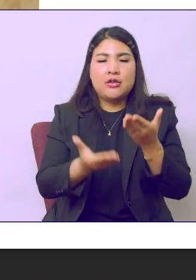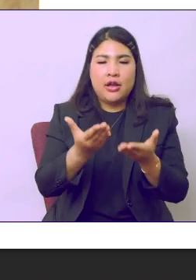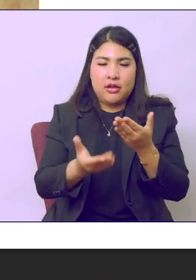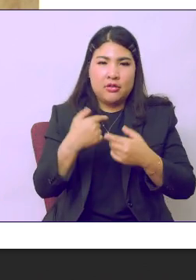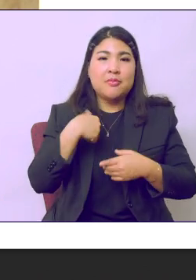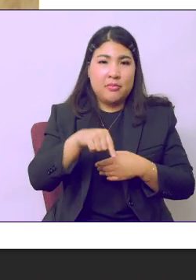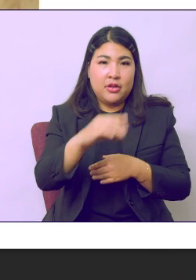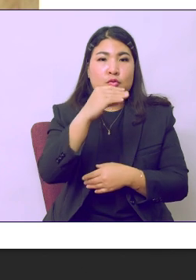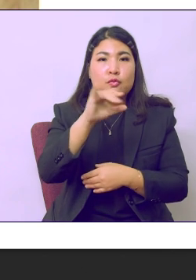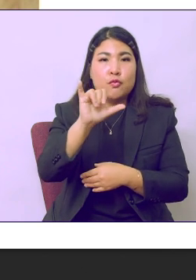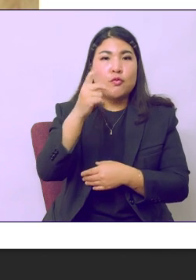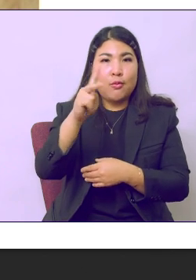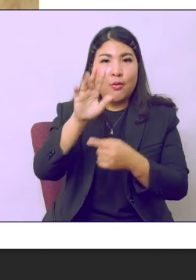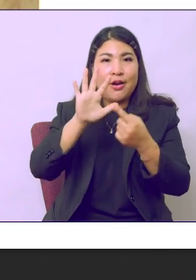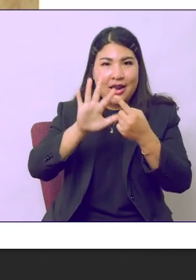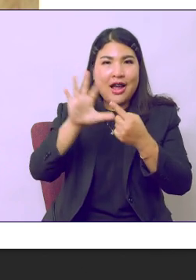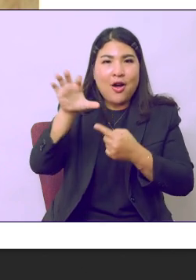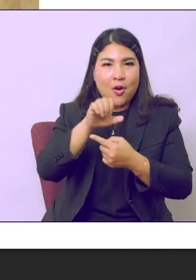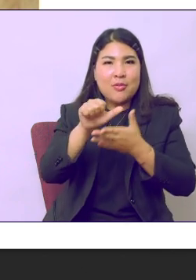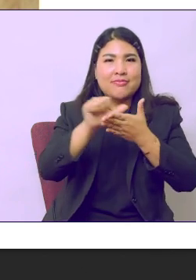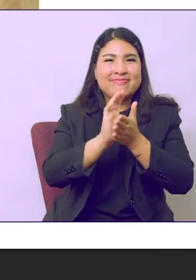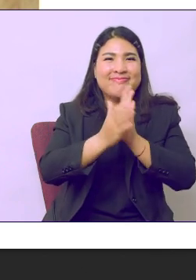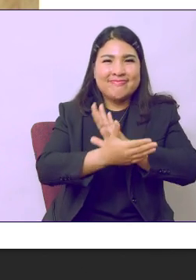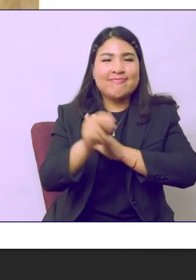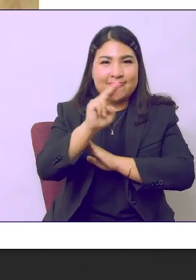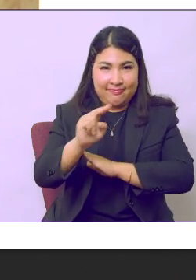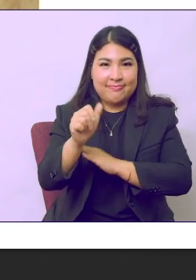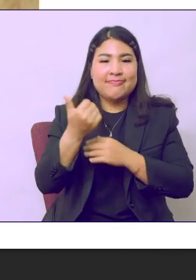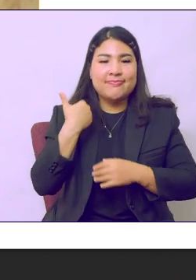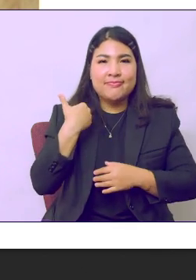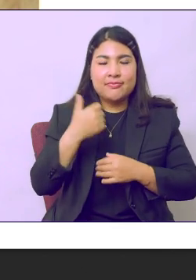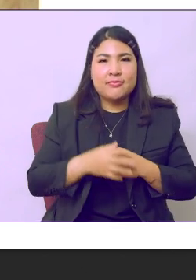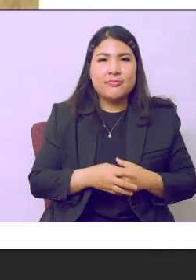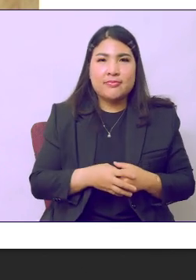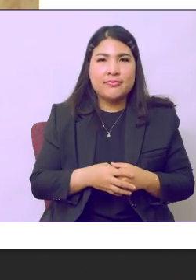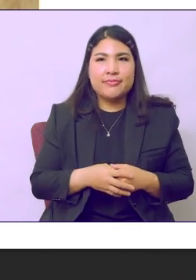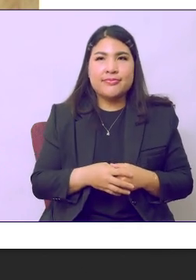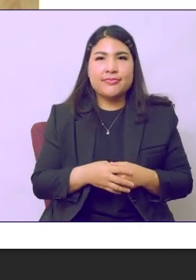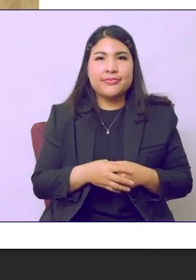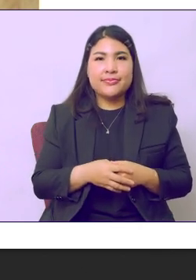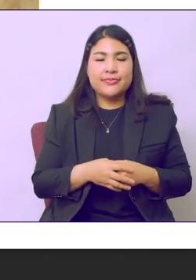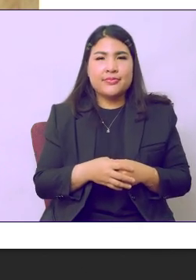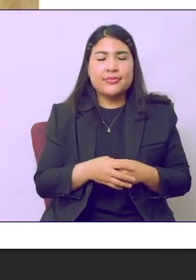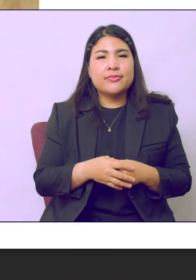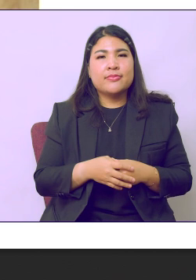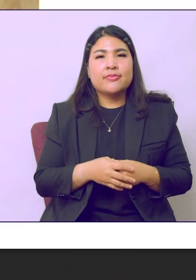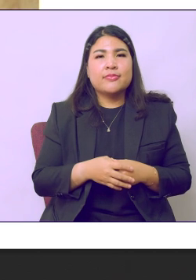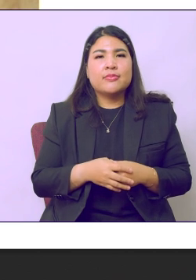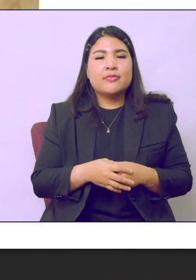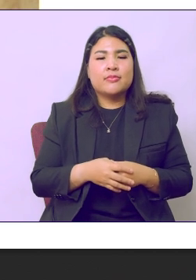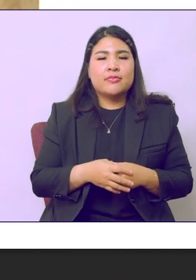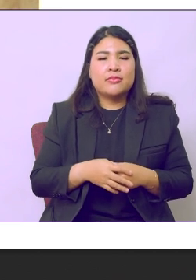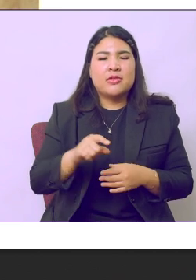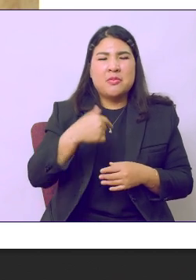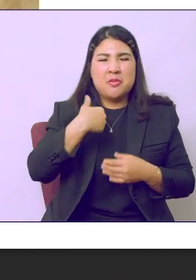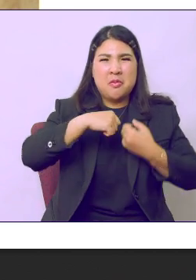ท่าโยคะนี่แหละแต่ว่าก็เอามา Modifyนะครับให้ให้เหมาะกับน้องๆนะครับถ้าด้านบนโนเสตูบัดดานะครับหรือว่าบิด